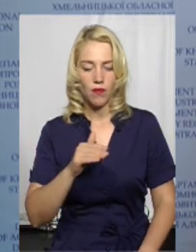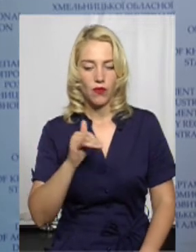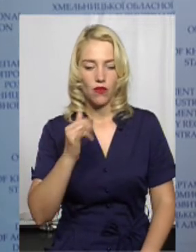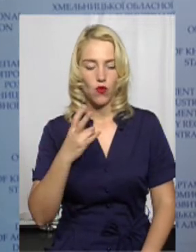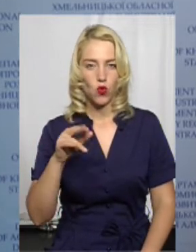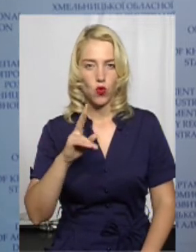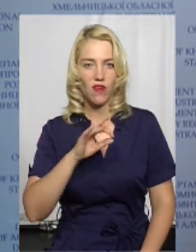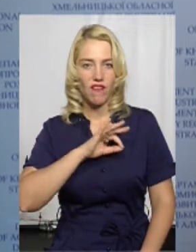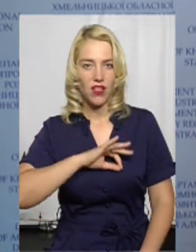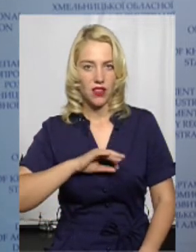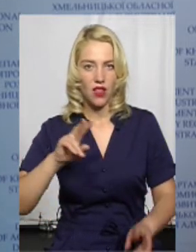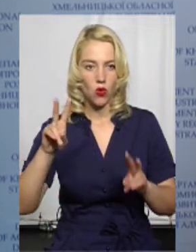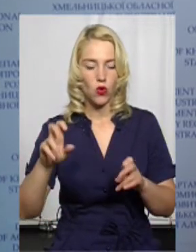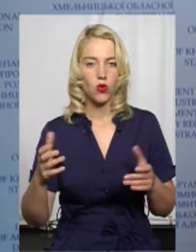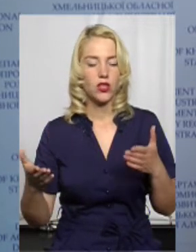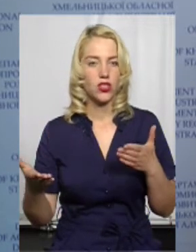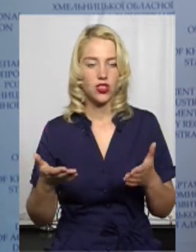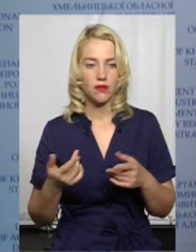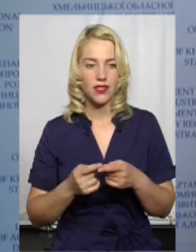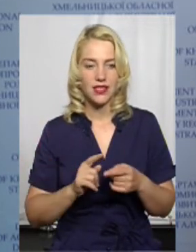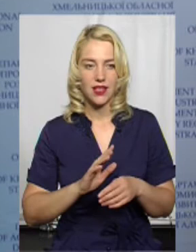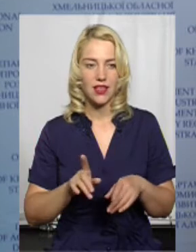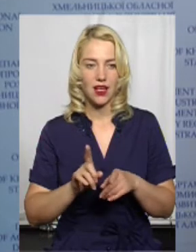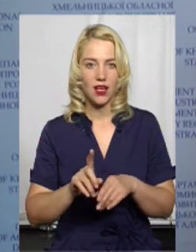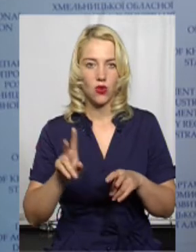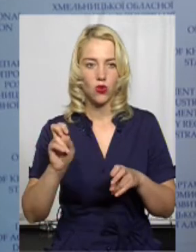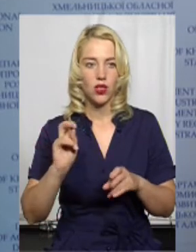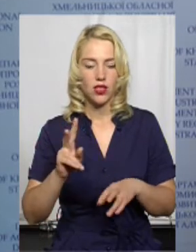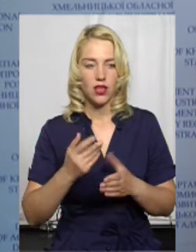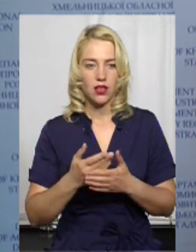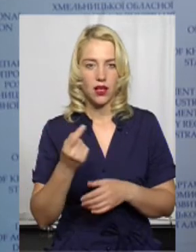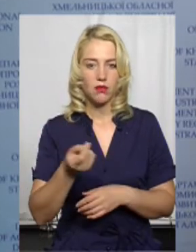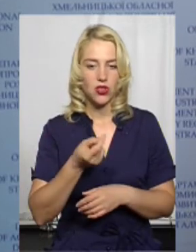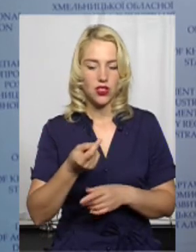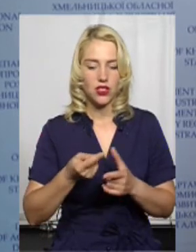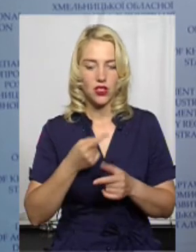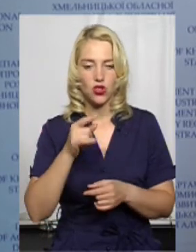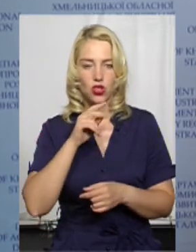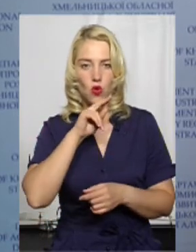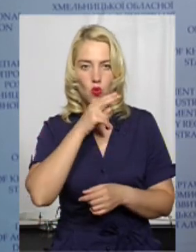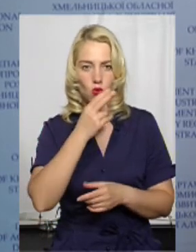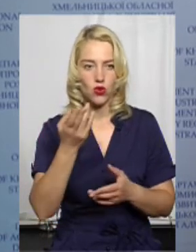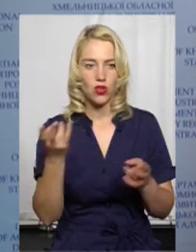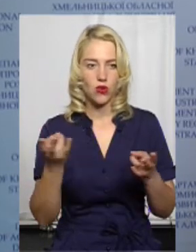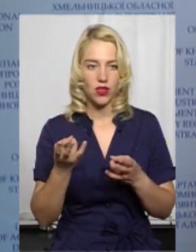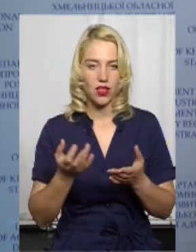досить вигідна культура. Чим? Це не така культура, як, наприклад, пшениця чи кукурудза, яку треба